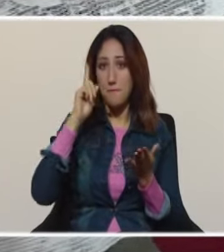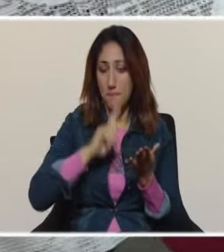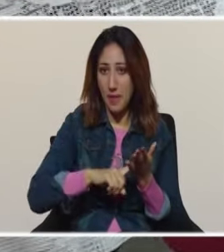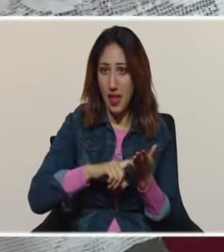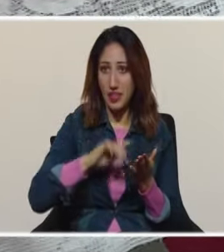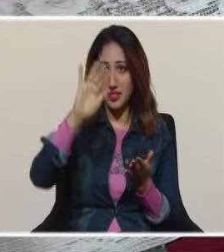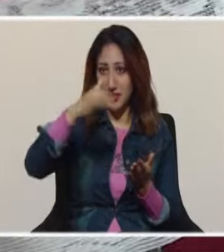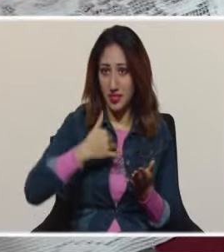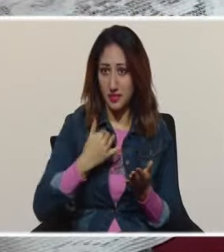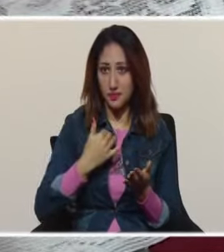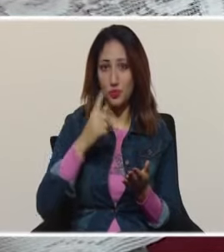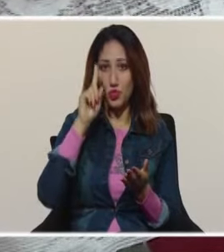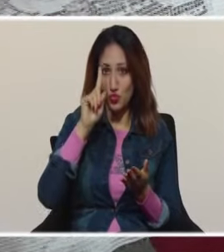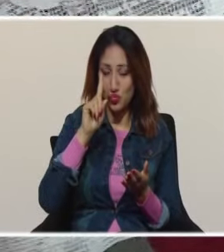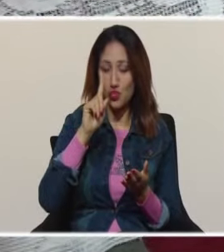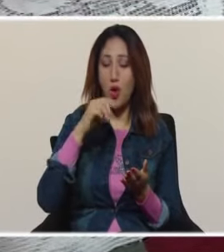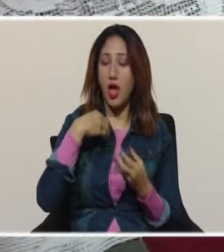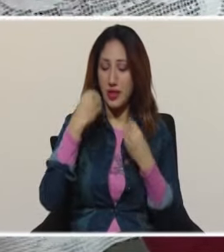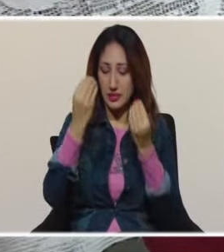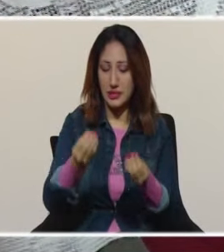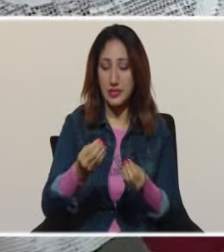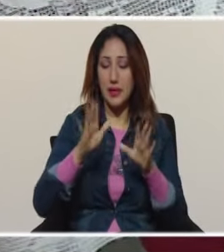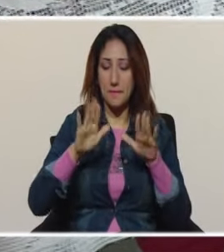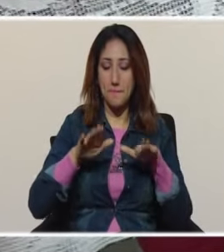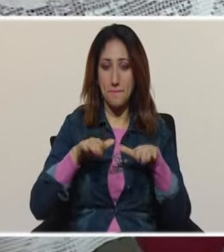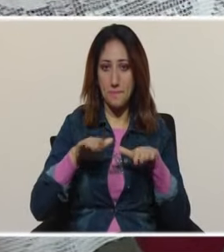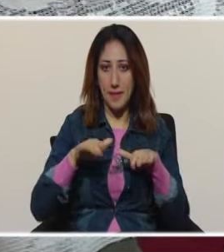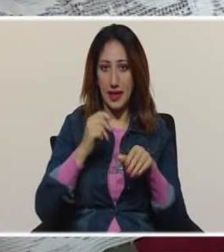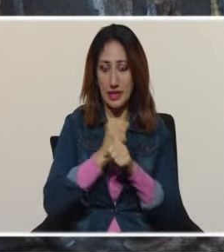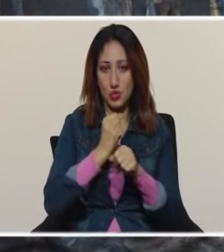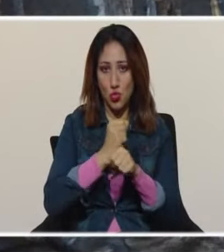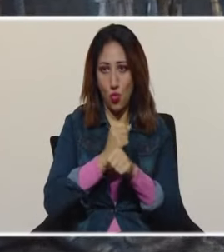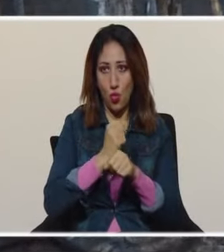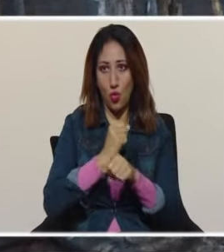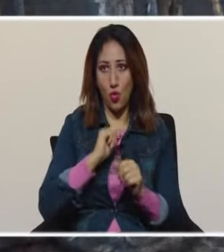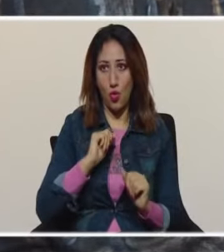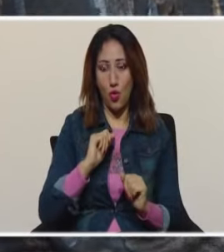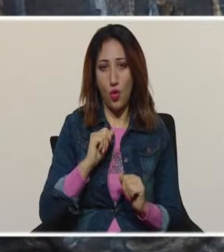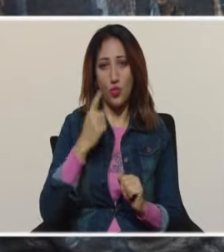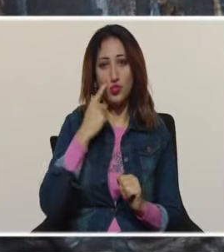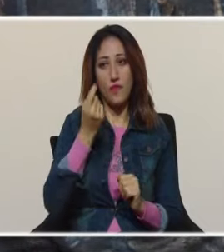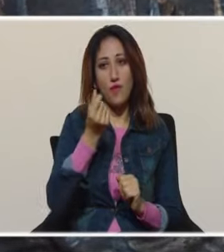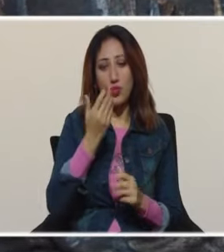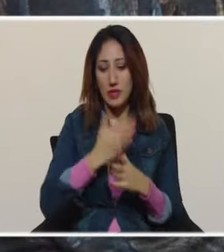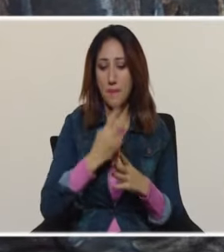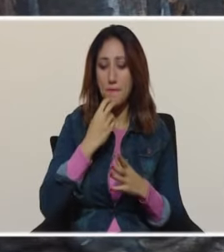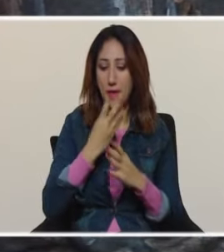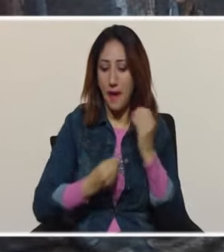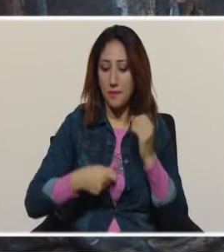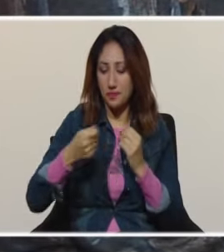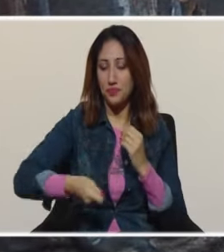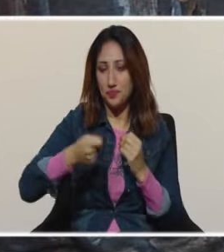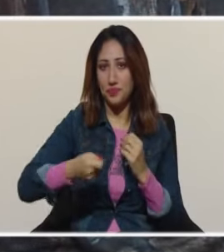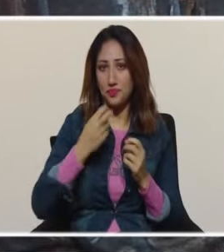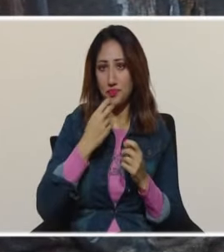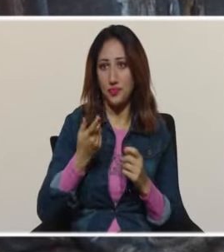وطبعا قال ان شاء الله هنديكي مكانه وكده تشتغلي عليها، يجي من وراها حاجه اصرف على ابني عشان